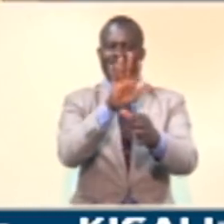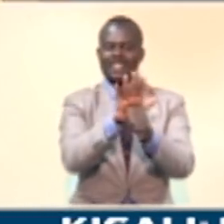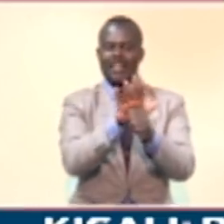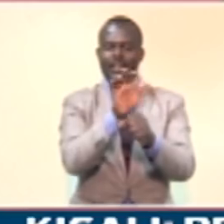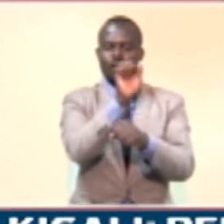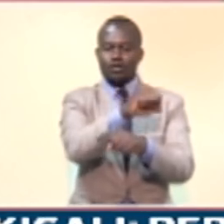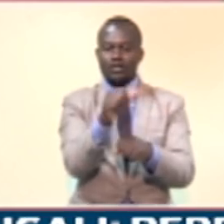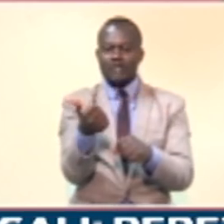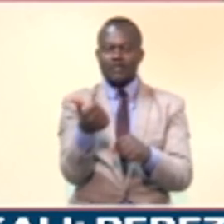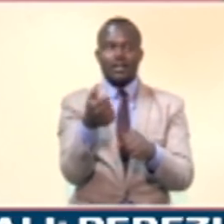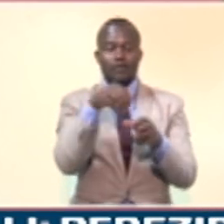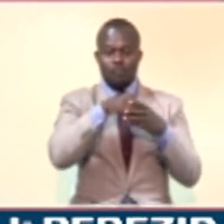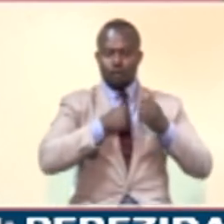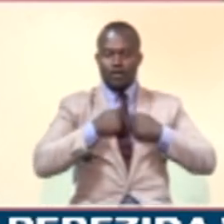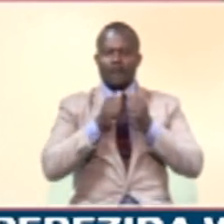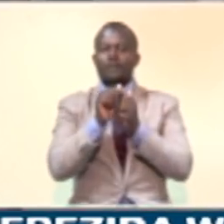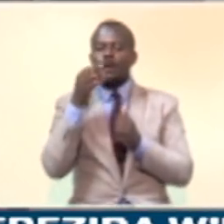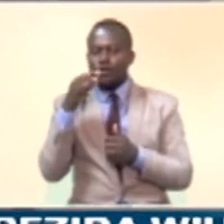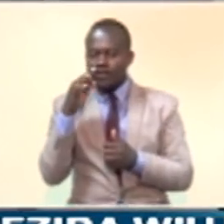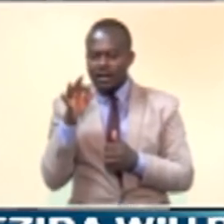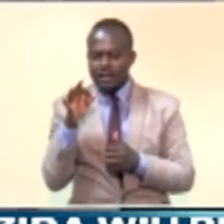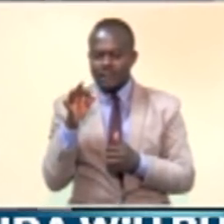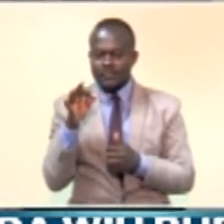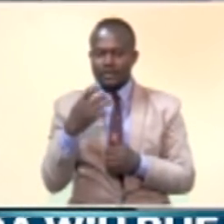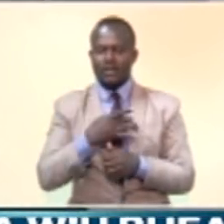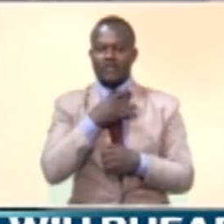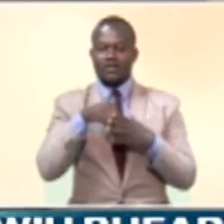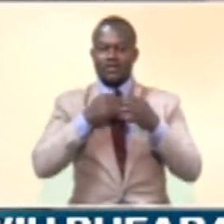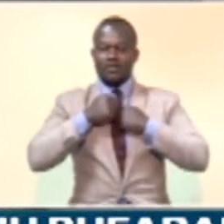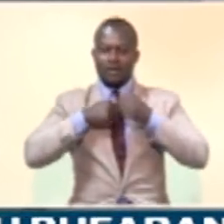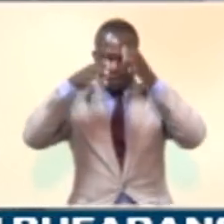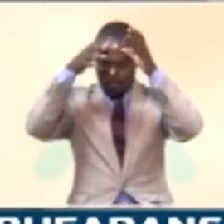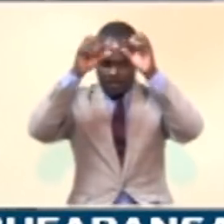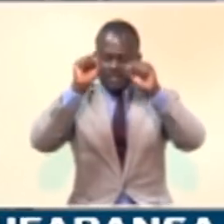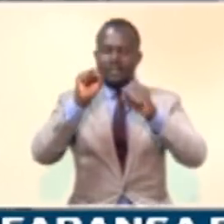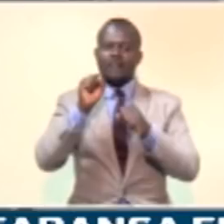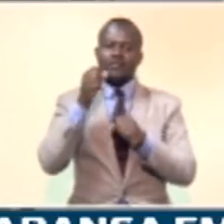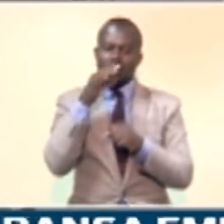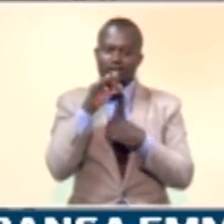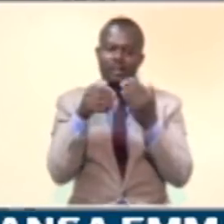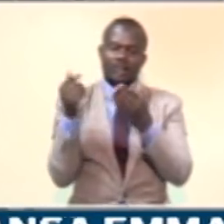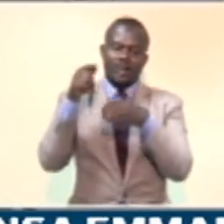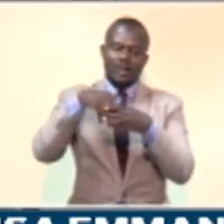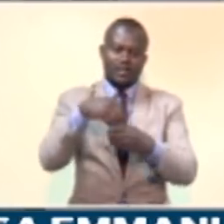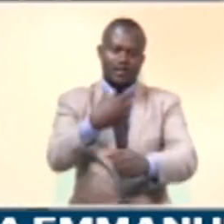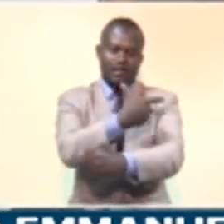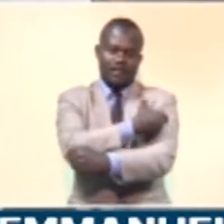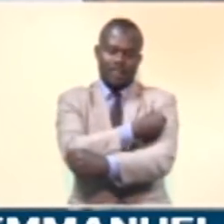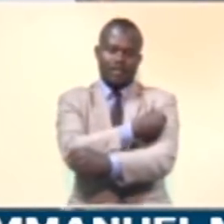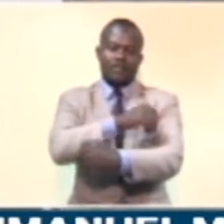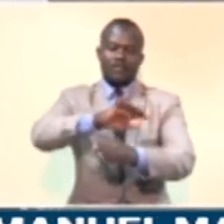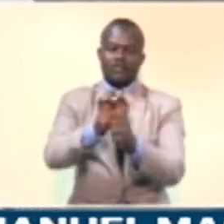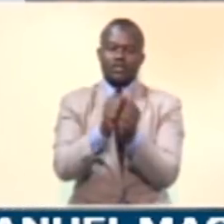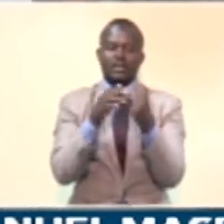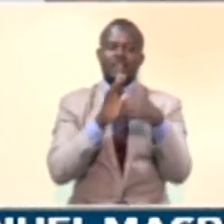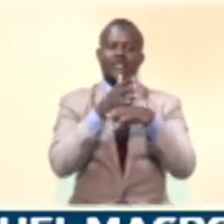Bufaransa. Both Rwanda and France. Mu ruzinduko rwe mu Rwanda, Perezida w'Ufaransa Emmanuel Macron yazanye inkingo za COVID-19